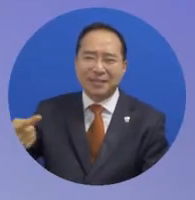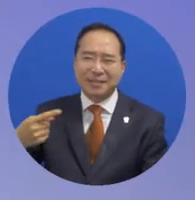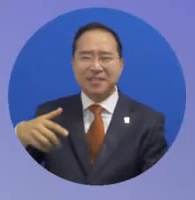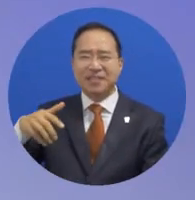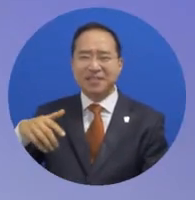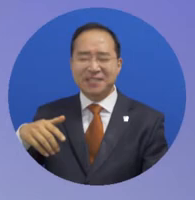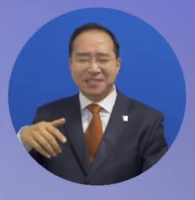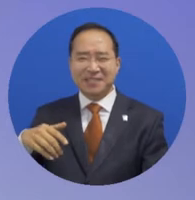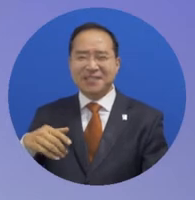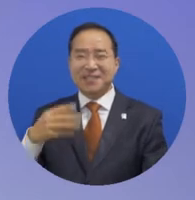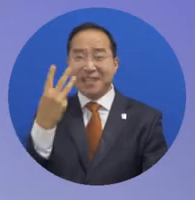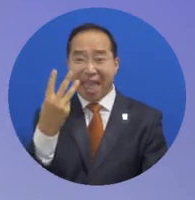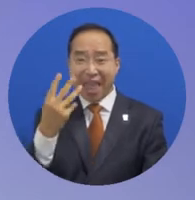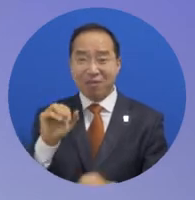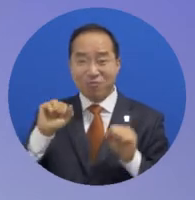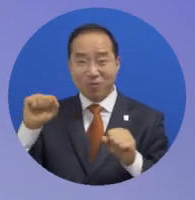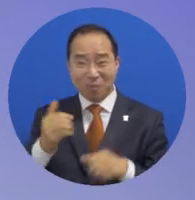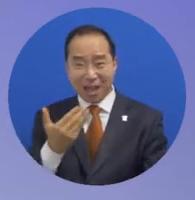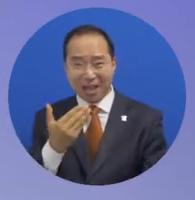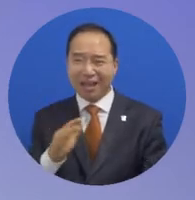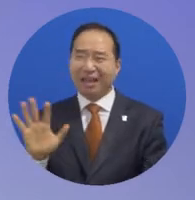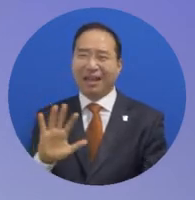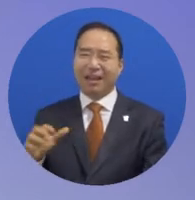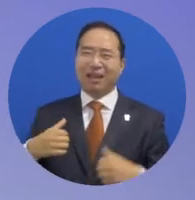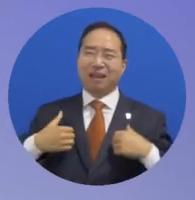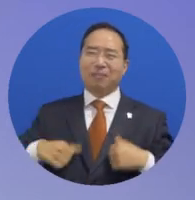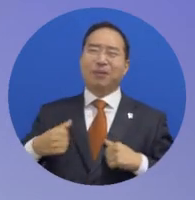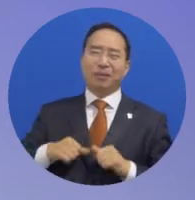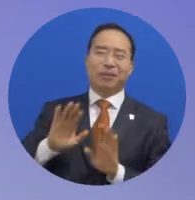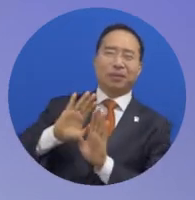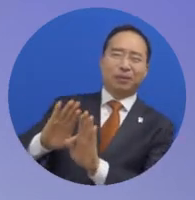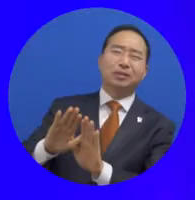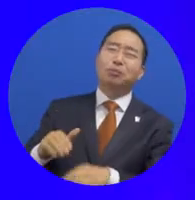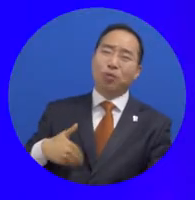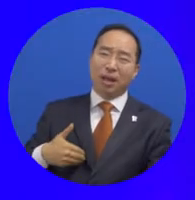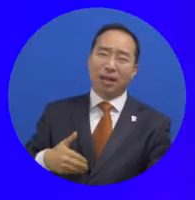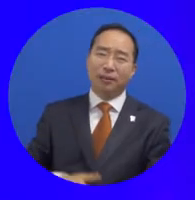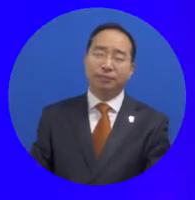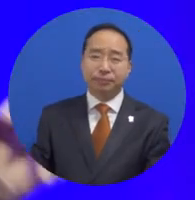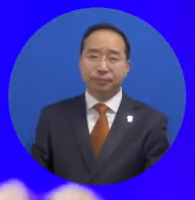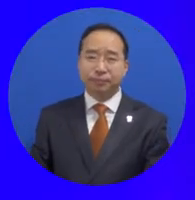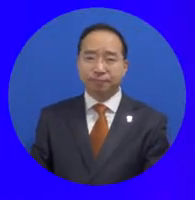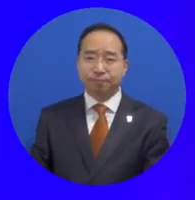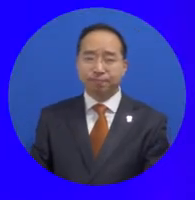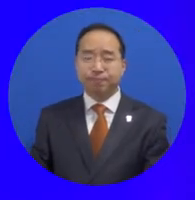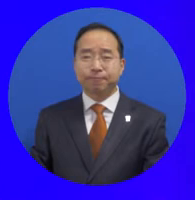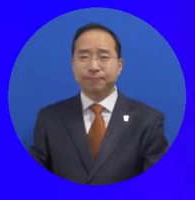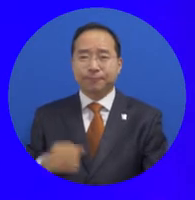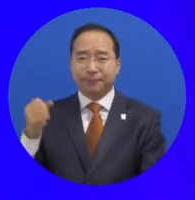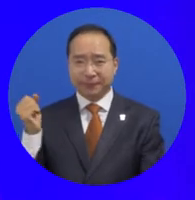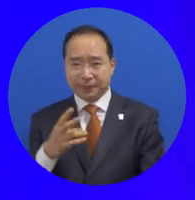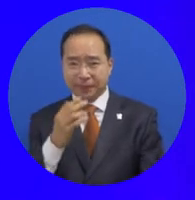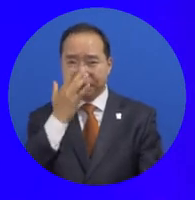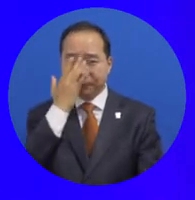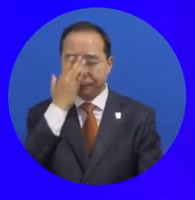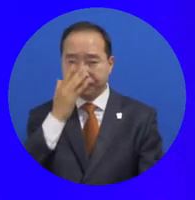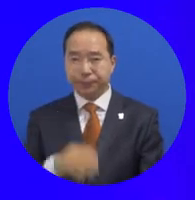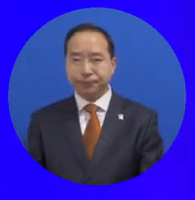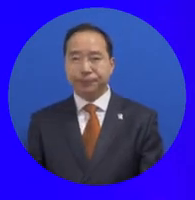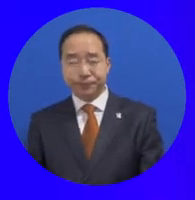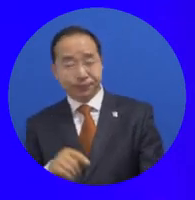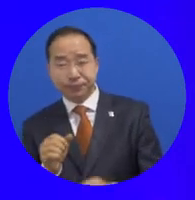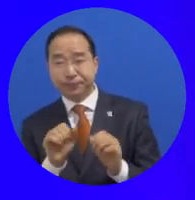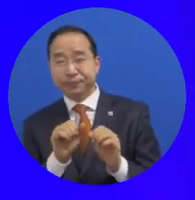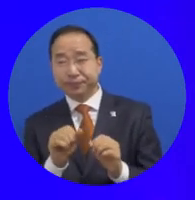3종이란 말도 못 얹고 아마 그런 상태로 살았을 텐데 제가 응원단 틈에서 한